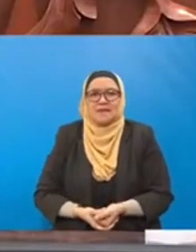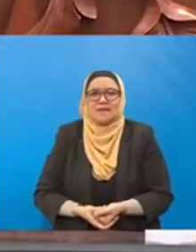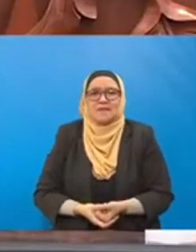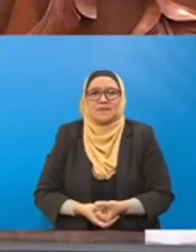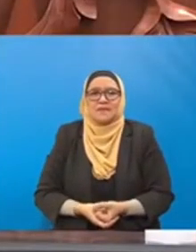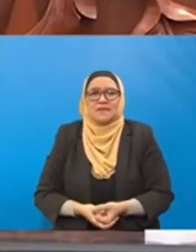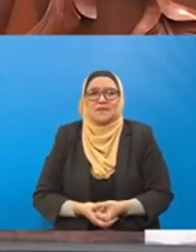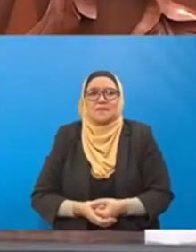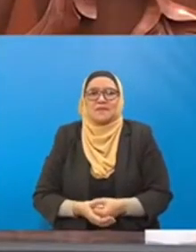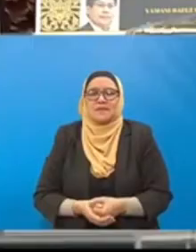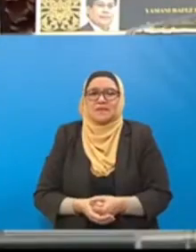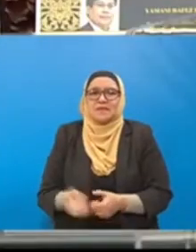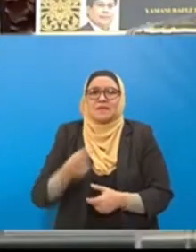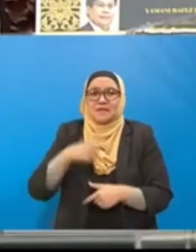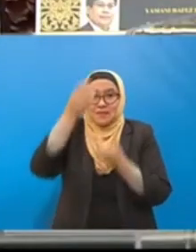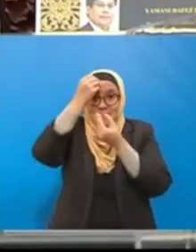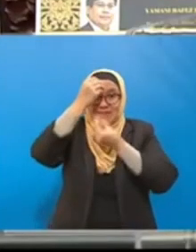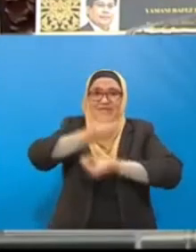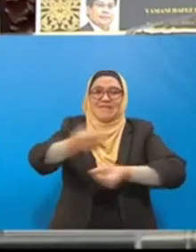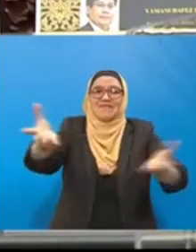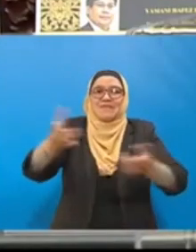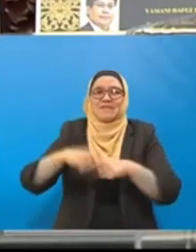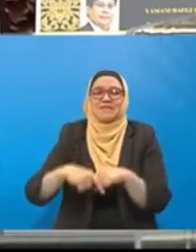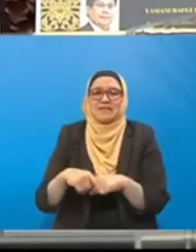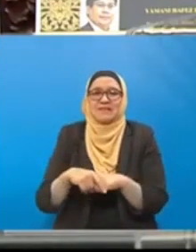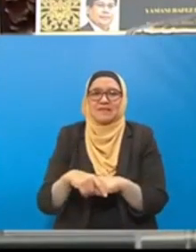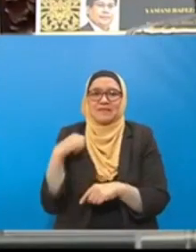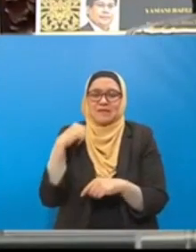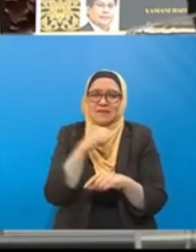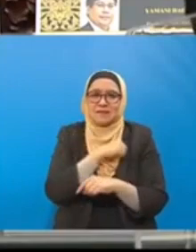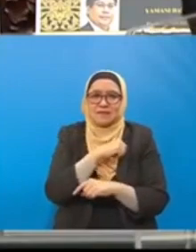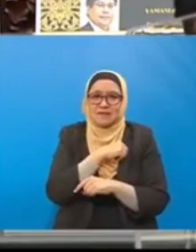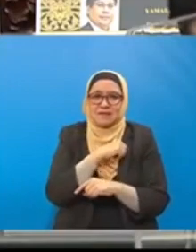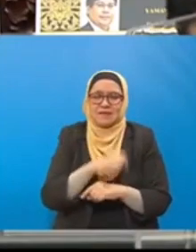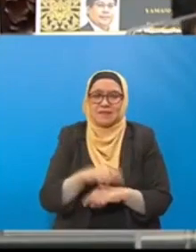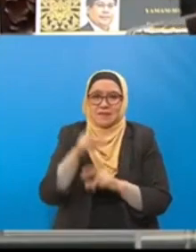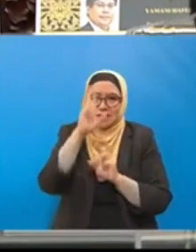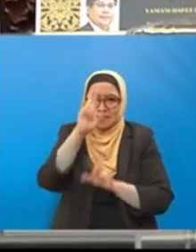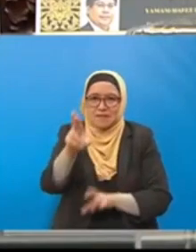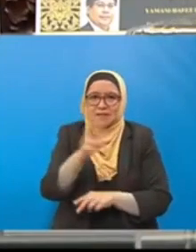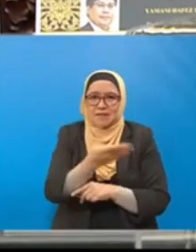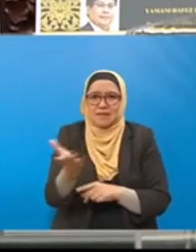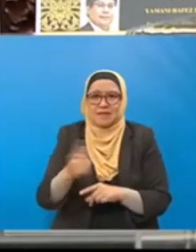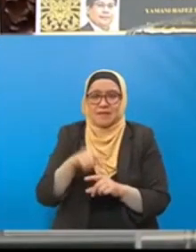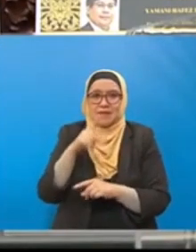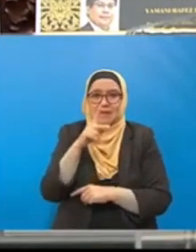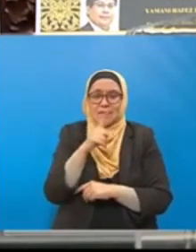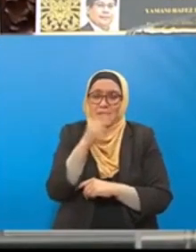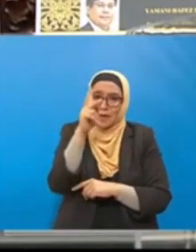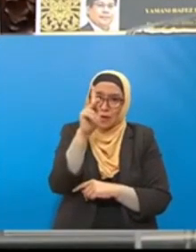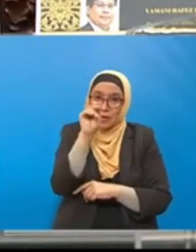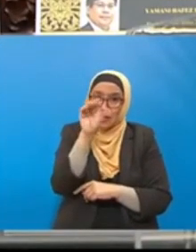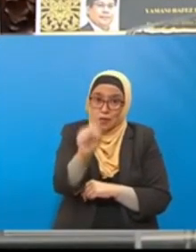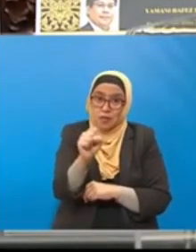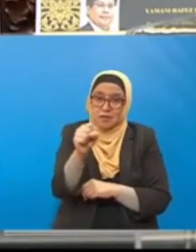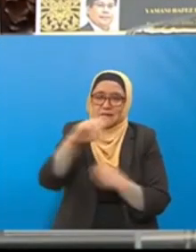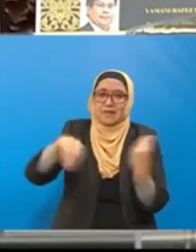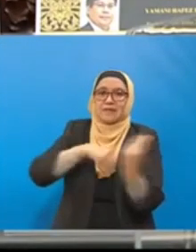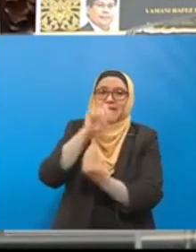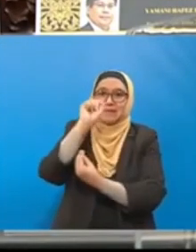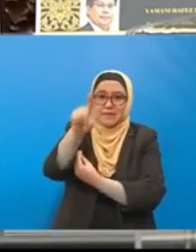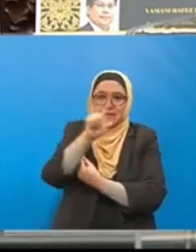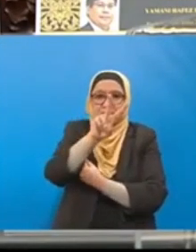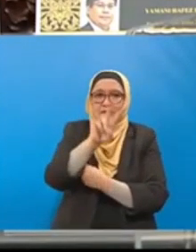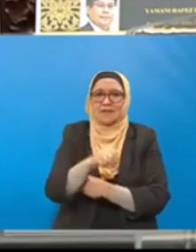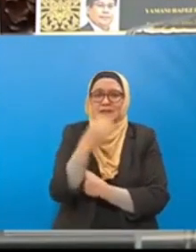minit. Untuk makluman Ahli Yang Berhormat, kos haji untuk musim 1440 iaitu 2019